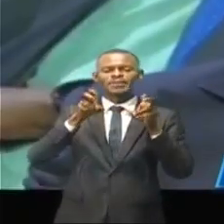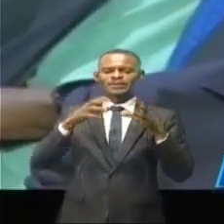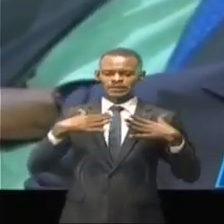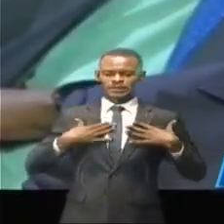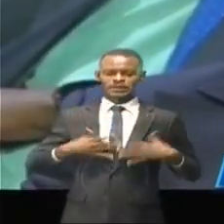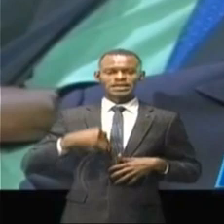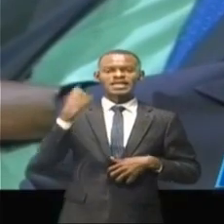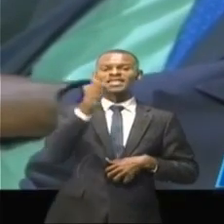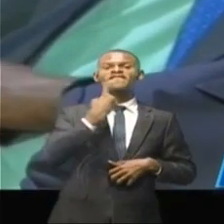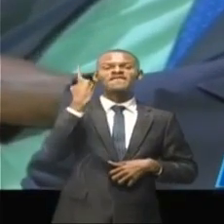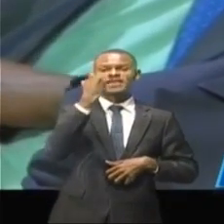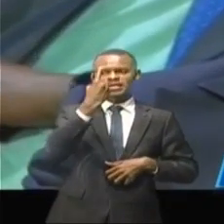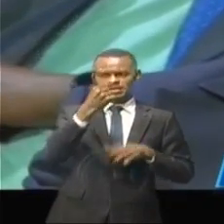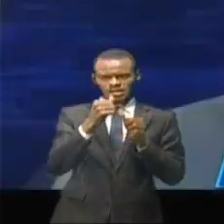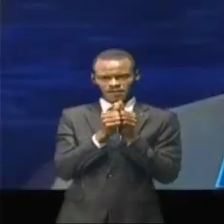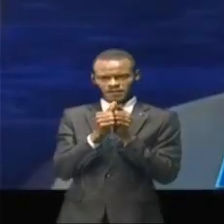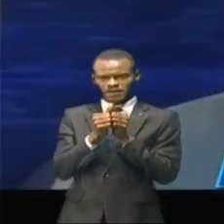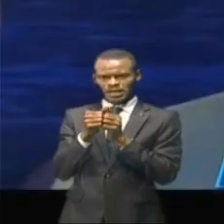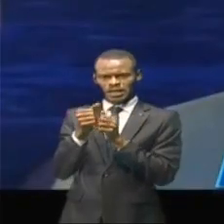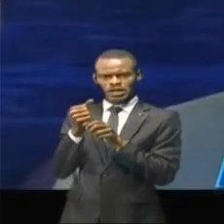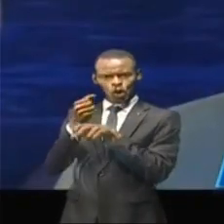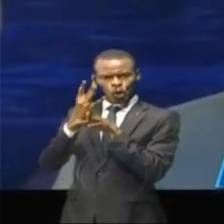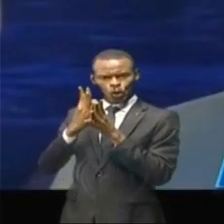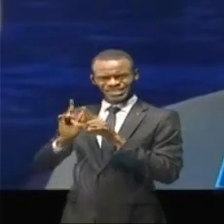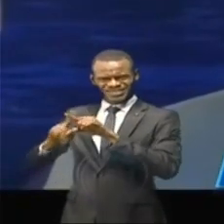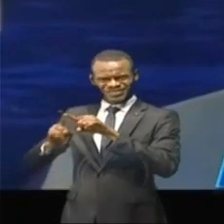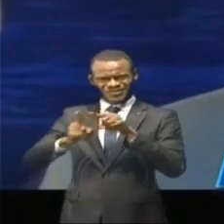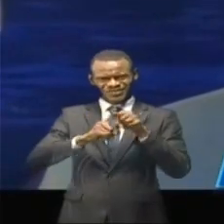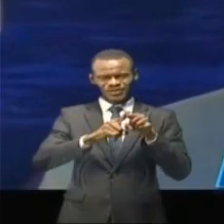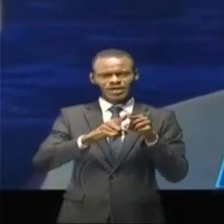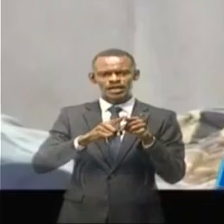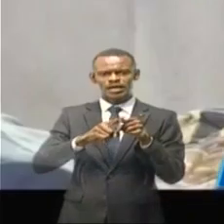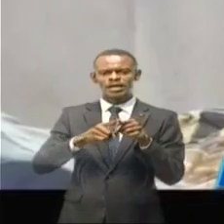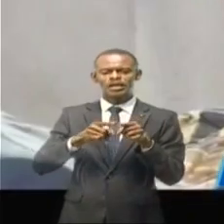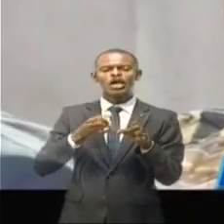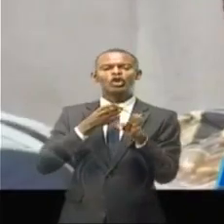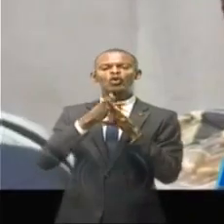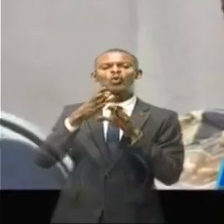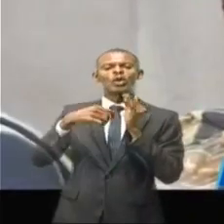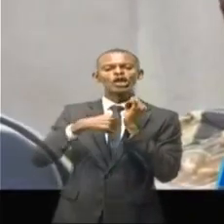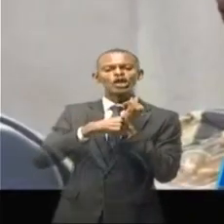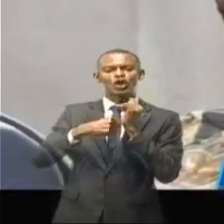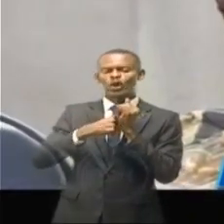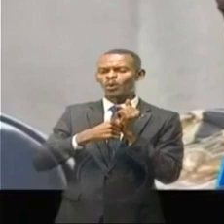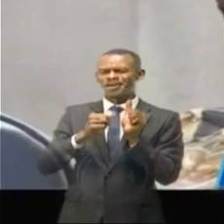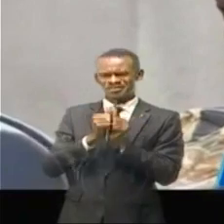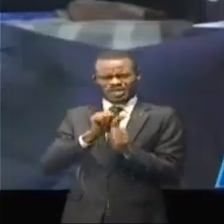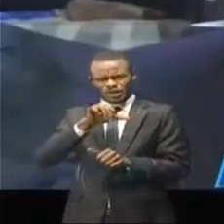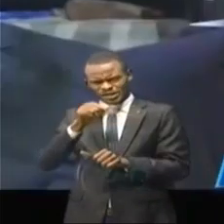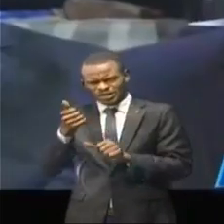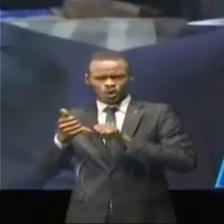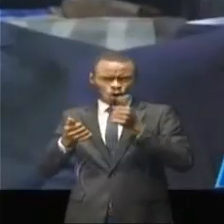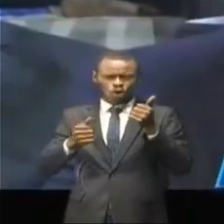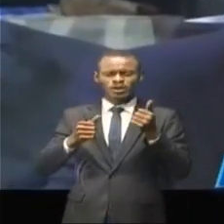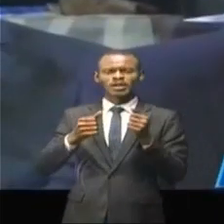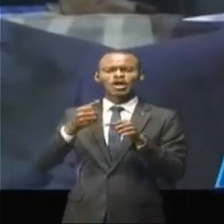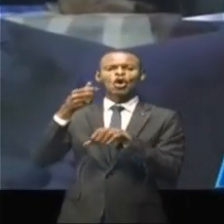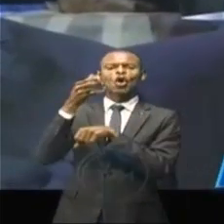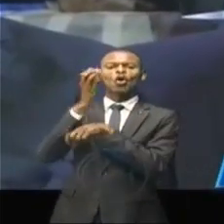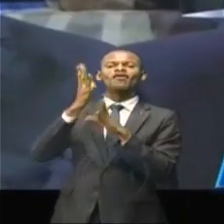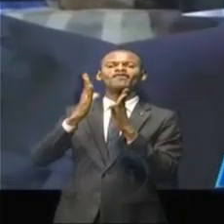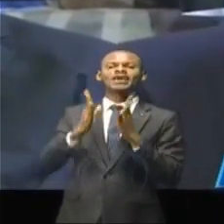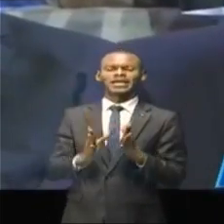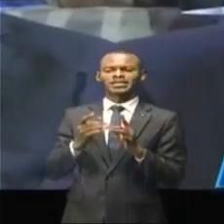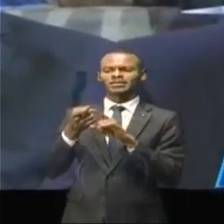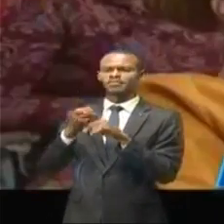national Sapou du CNDH, du président des Corbeta et de plusieurs autres conférenciers venus des autres provinces pour